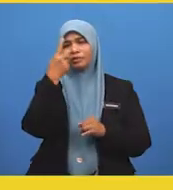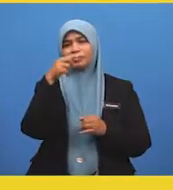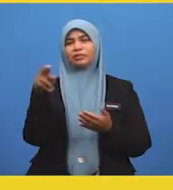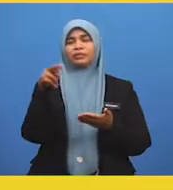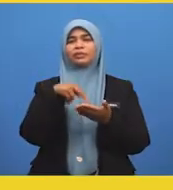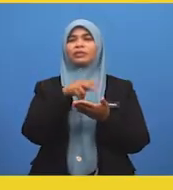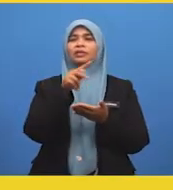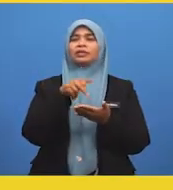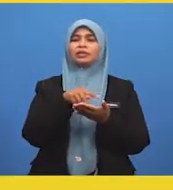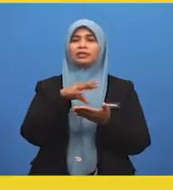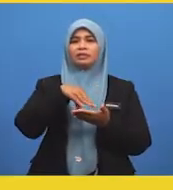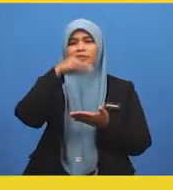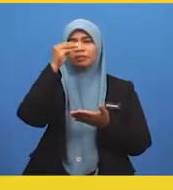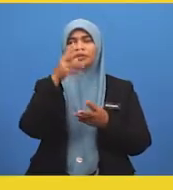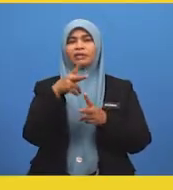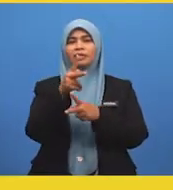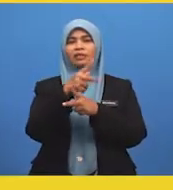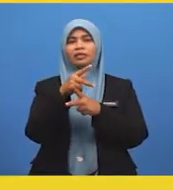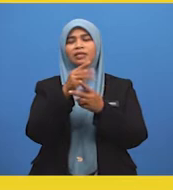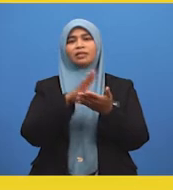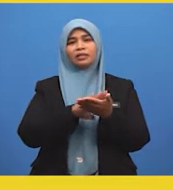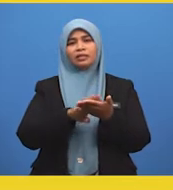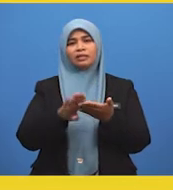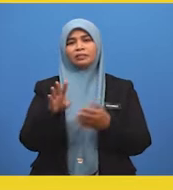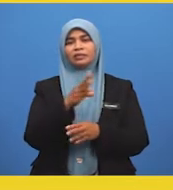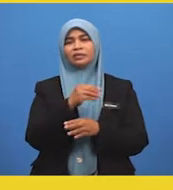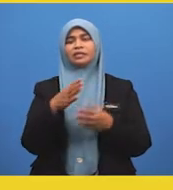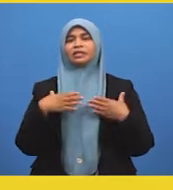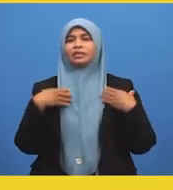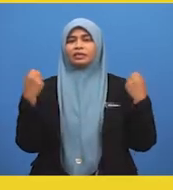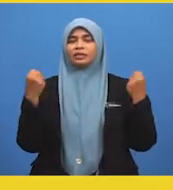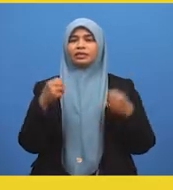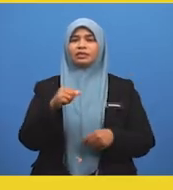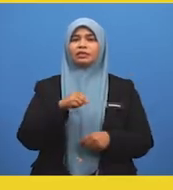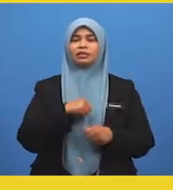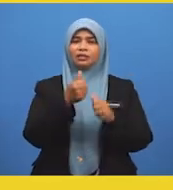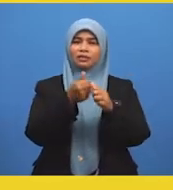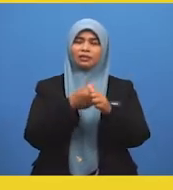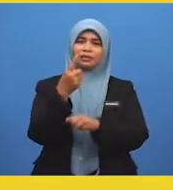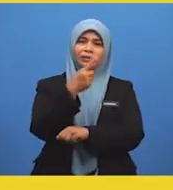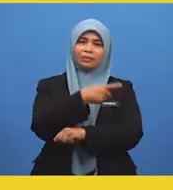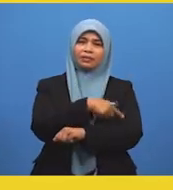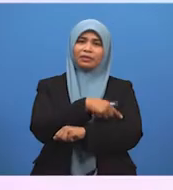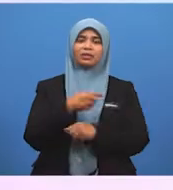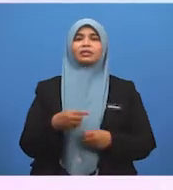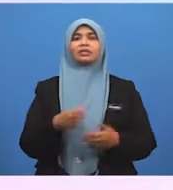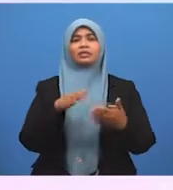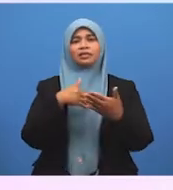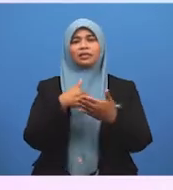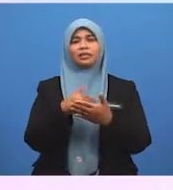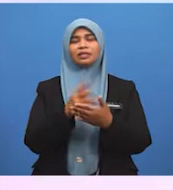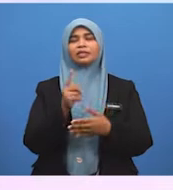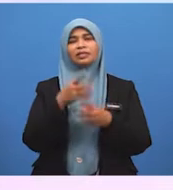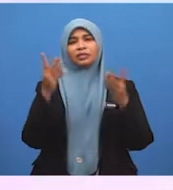mengulang kaji pelajaran. Jaga kebersihan dan kesihatan diri setiap hari. Sehingga